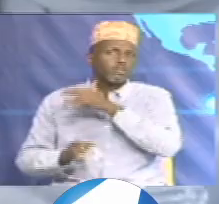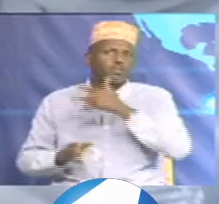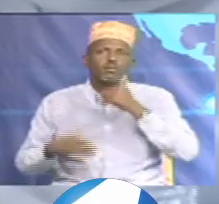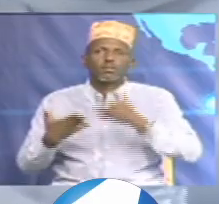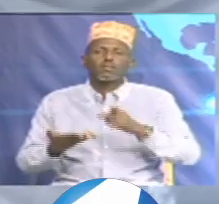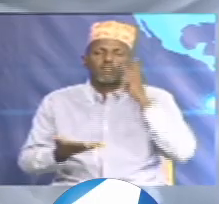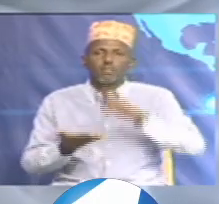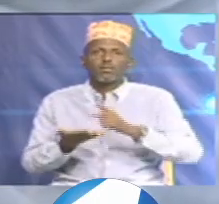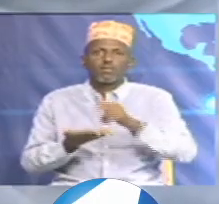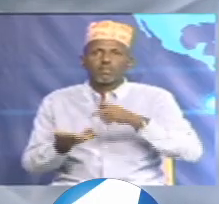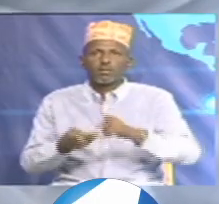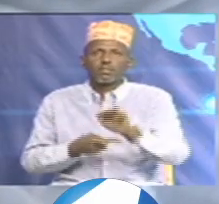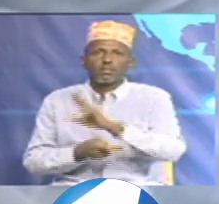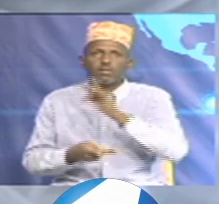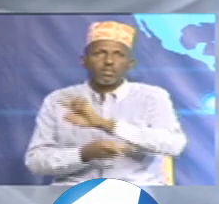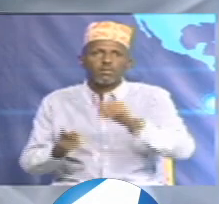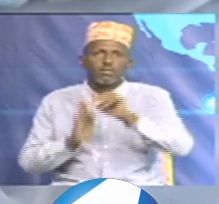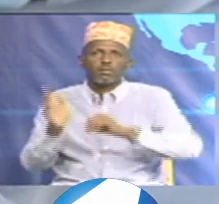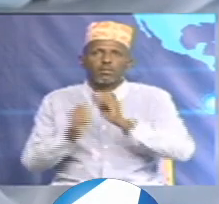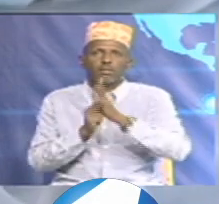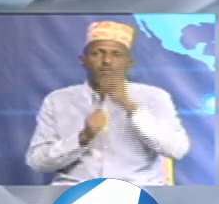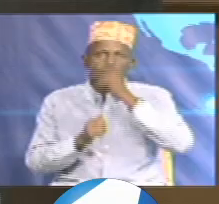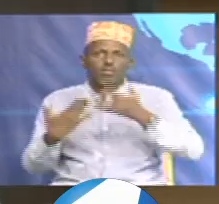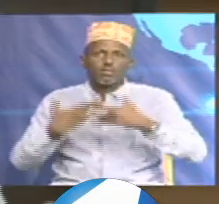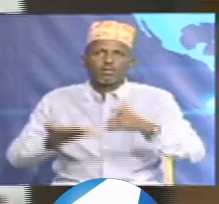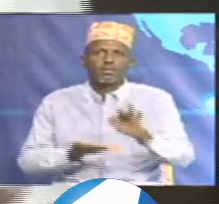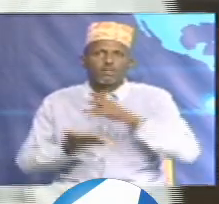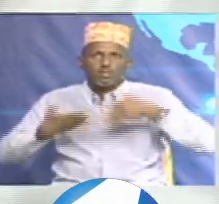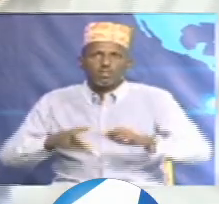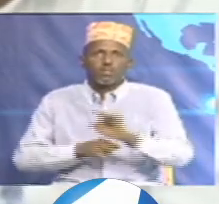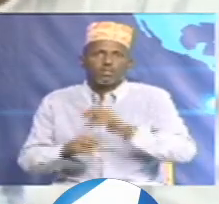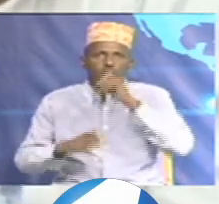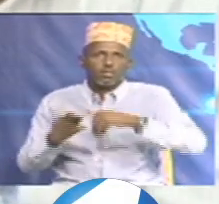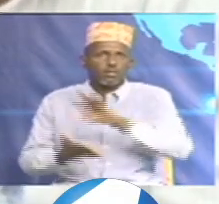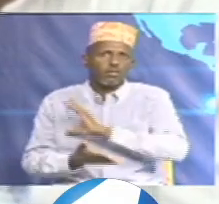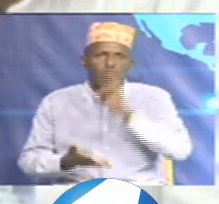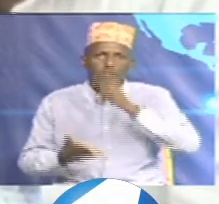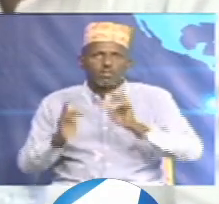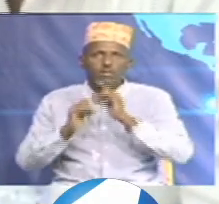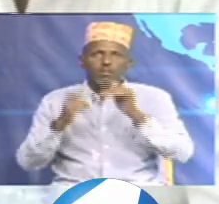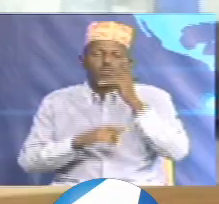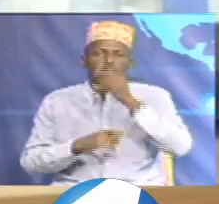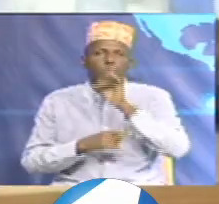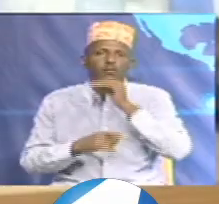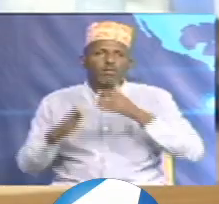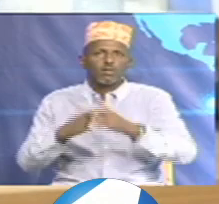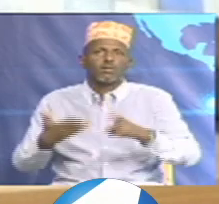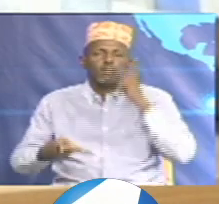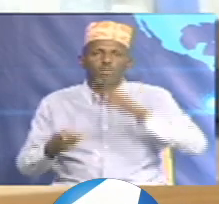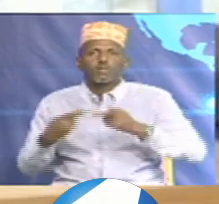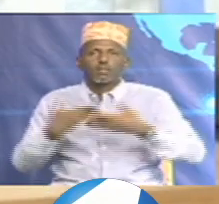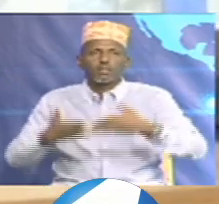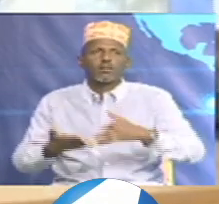pédiatrique et la chirurgie générale pour les moins de 15 ans qui sera donc menée dans les hôpitaux, l'hôpital Pelletier